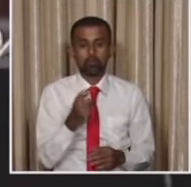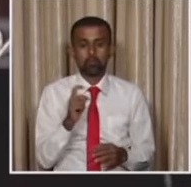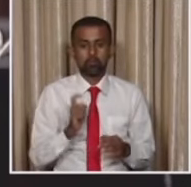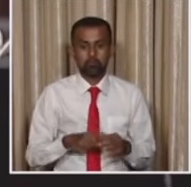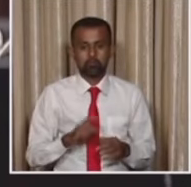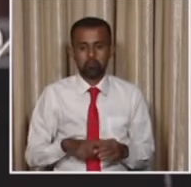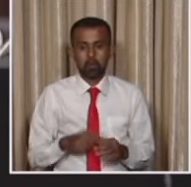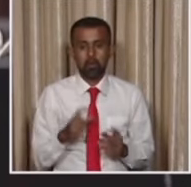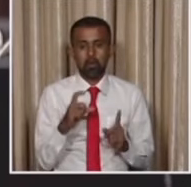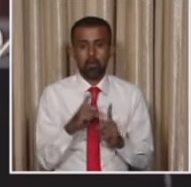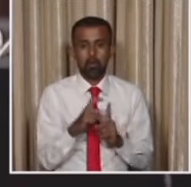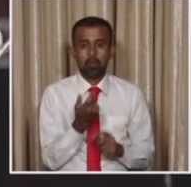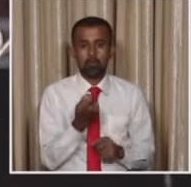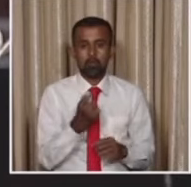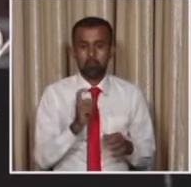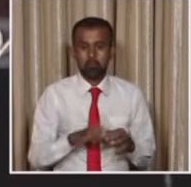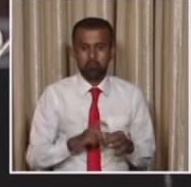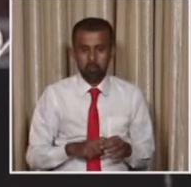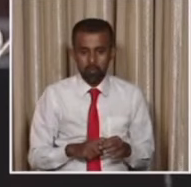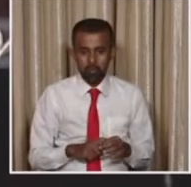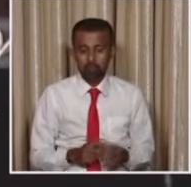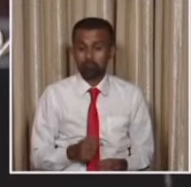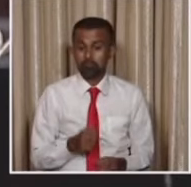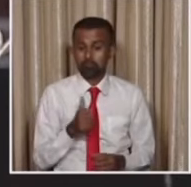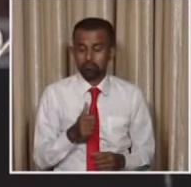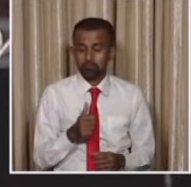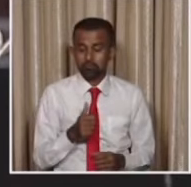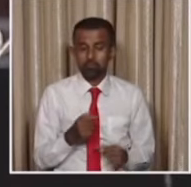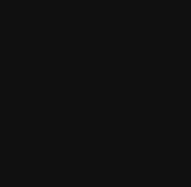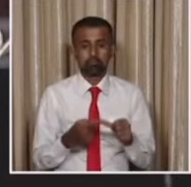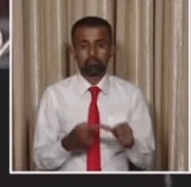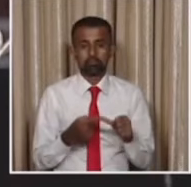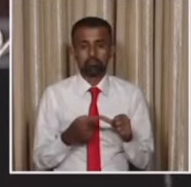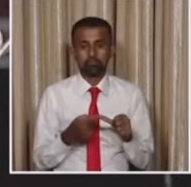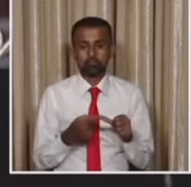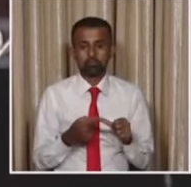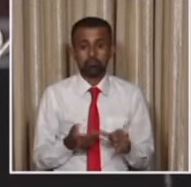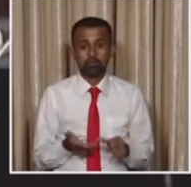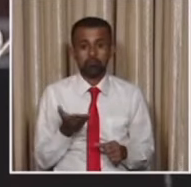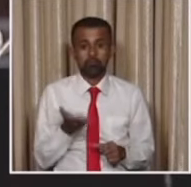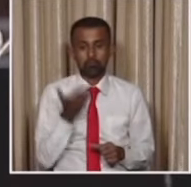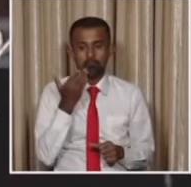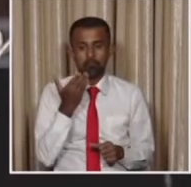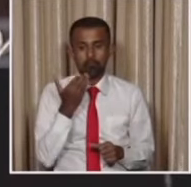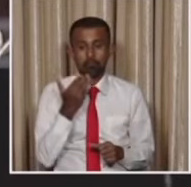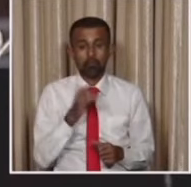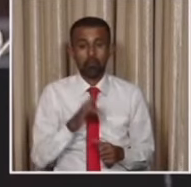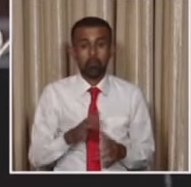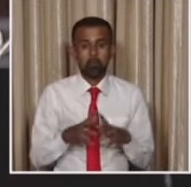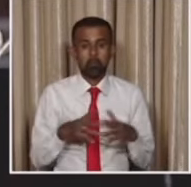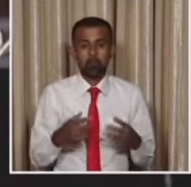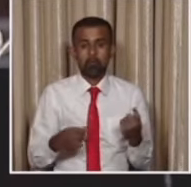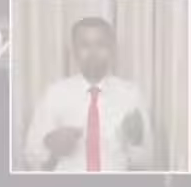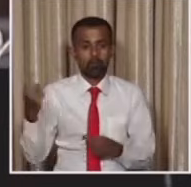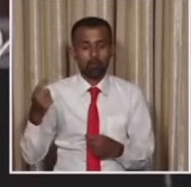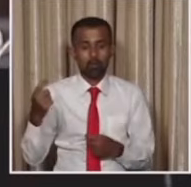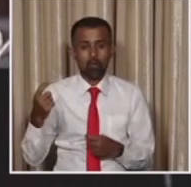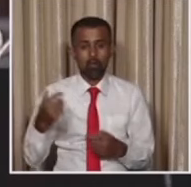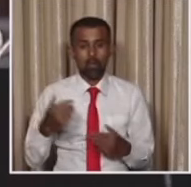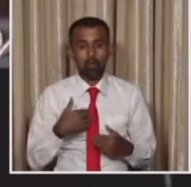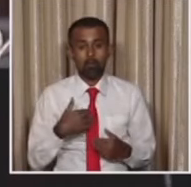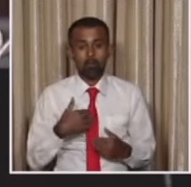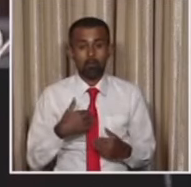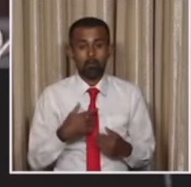නැත්නම් ඩොලර් අර්බුදයට තිබෙන හොඳම විසඳුම තමයි වැඩි වැඩියෙන් පිටරටට බඩු විකුණලා අපේ